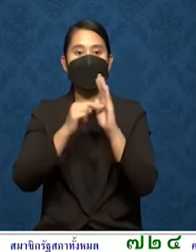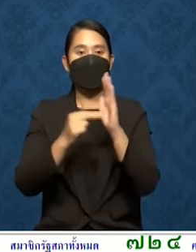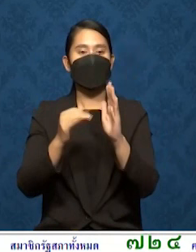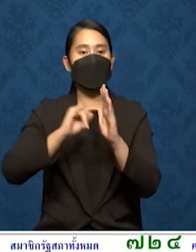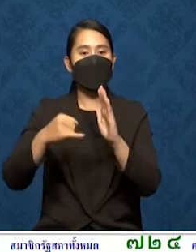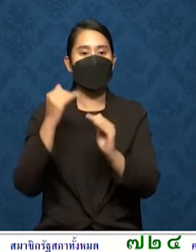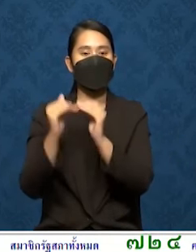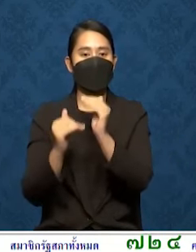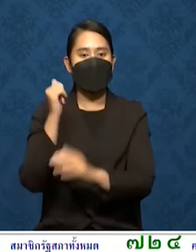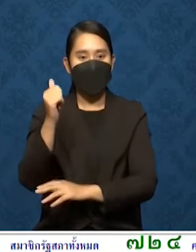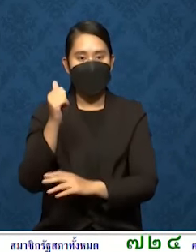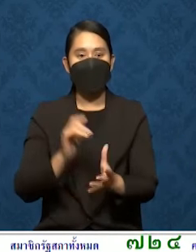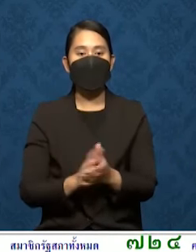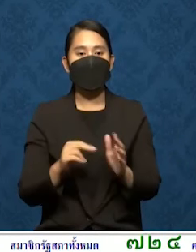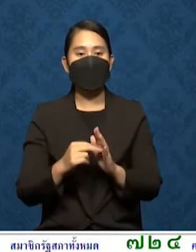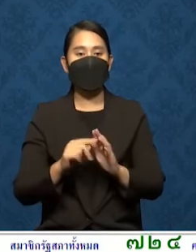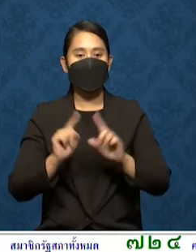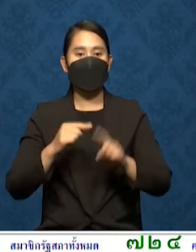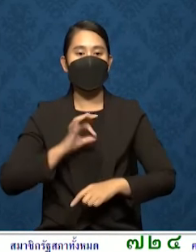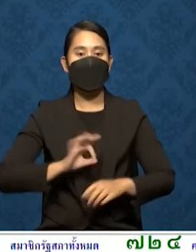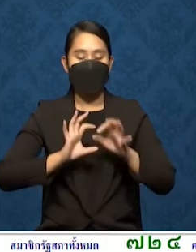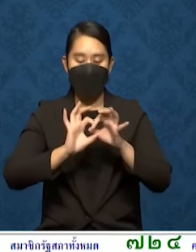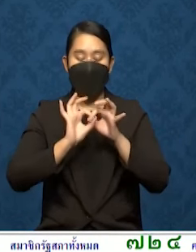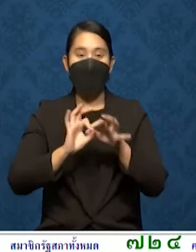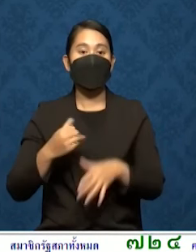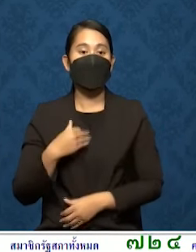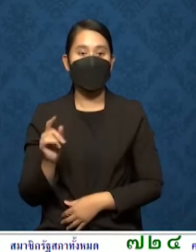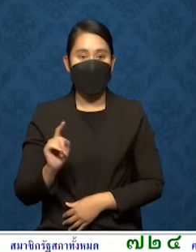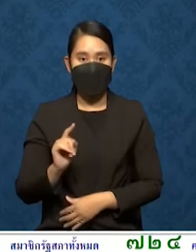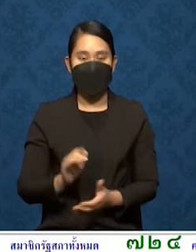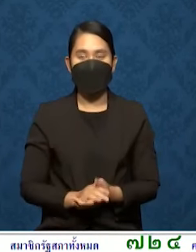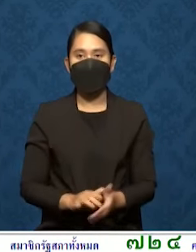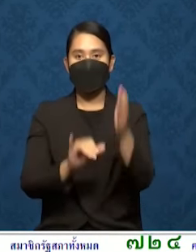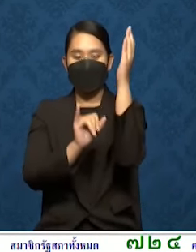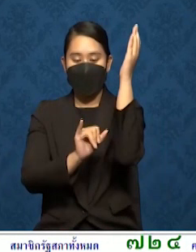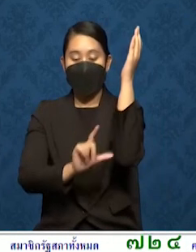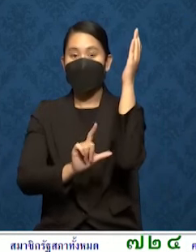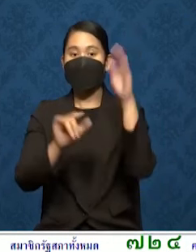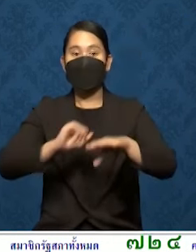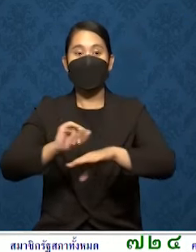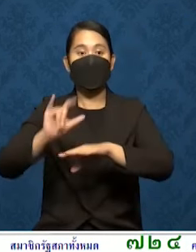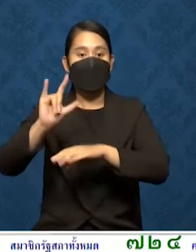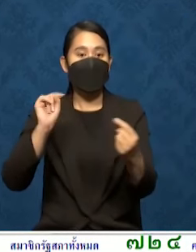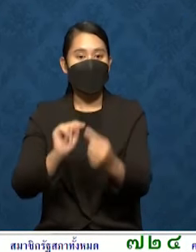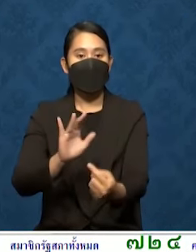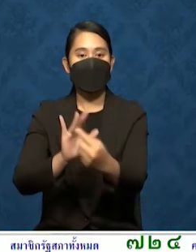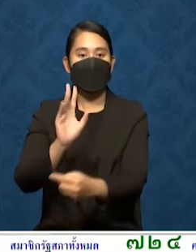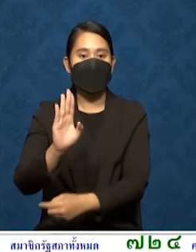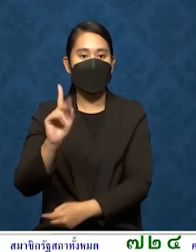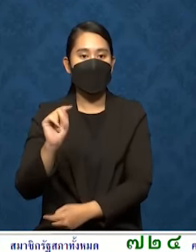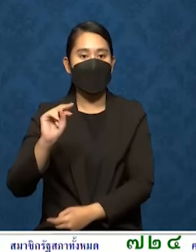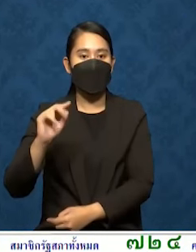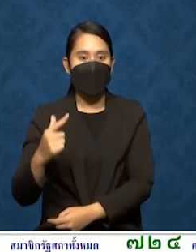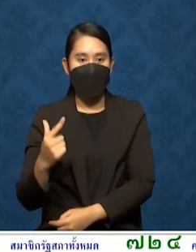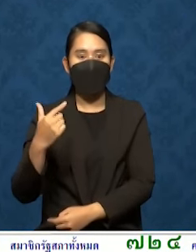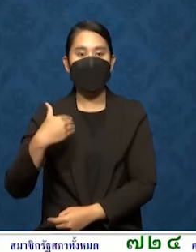าแต่สิ่งหนึ่งที่เป็นห่วงก็คือว่ายะลาเรามีสนามบินที่เบตงสน